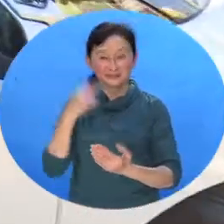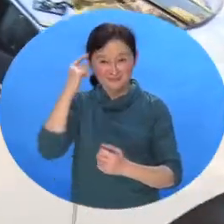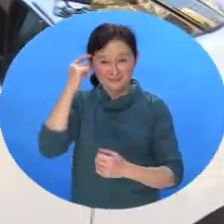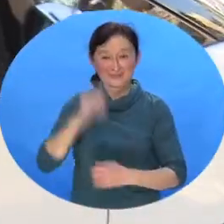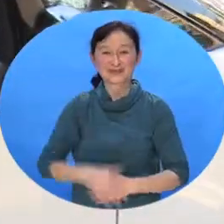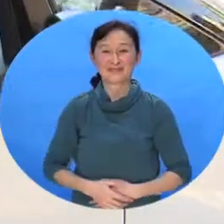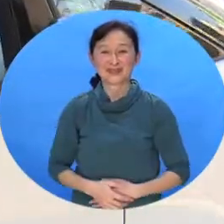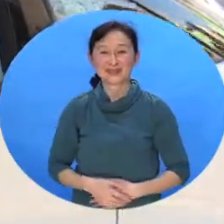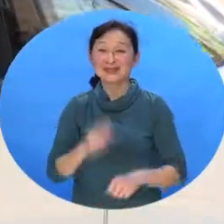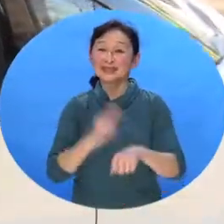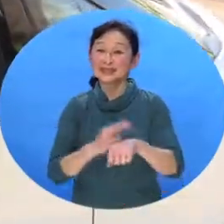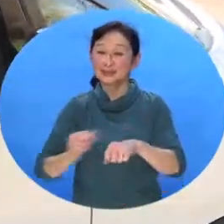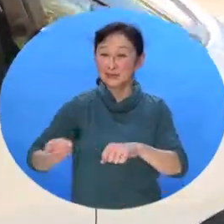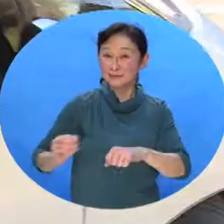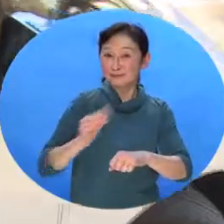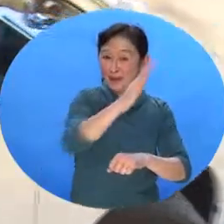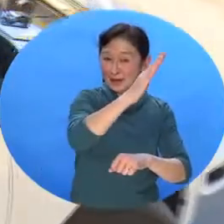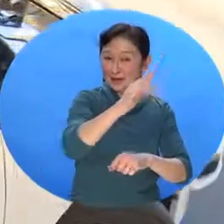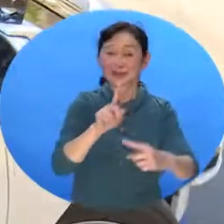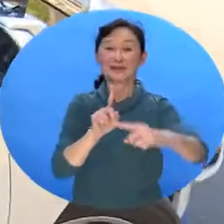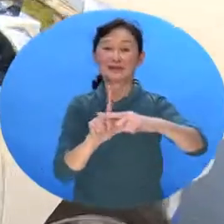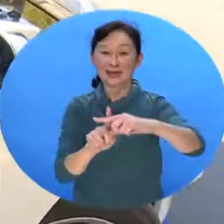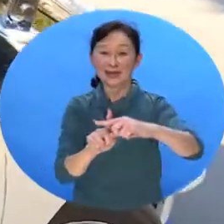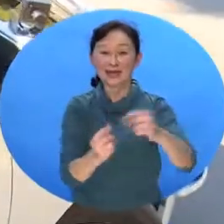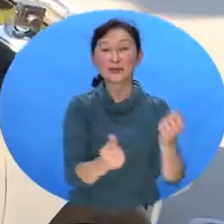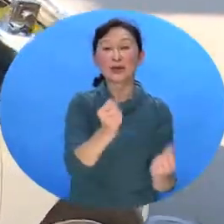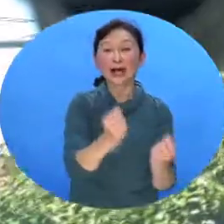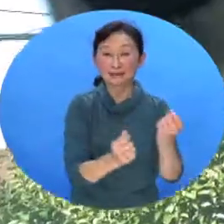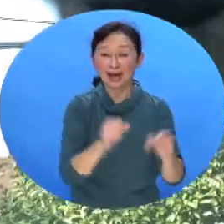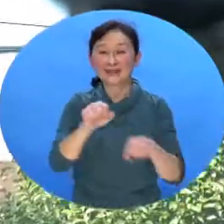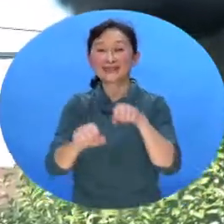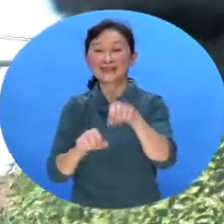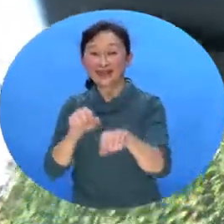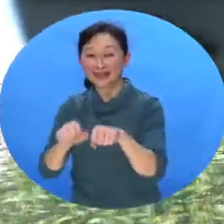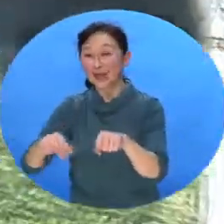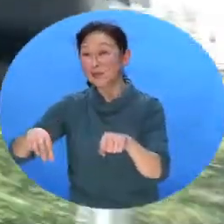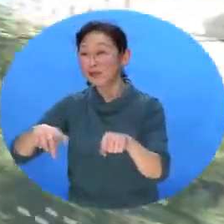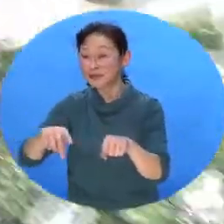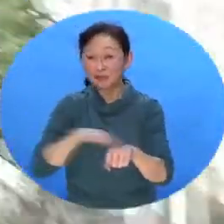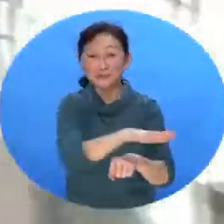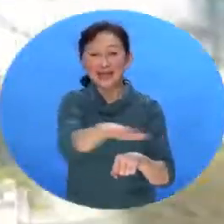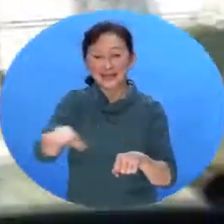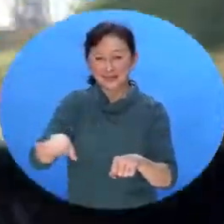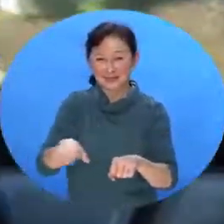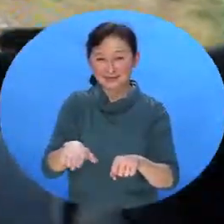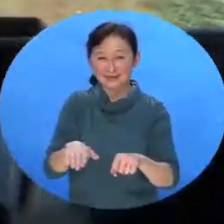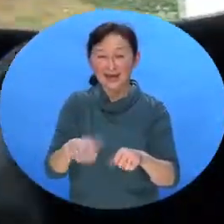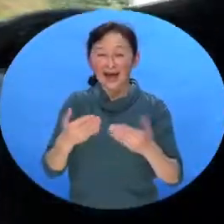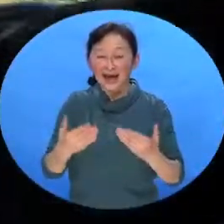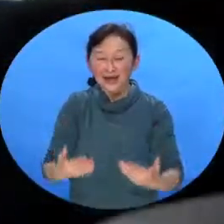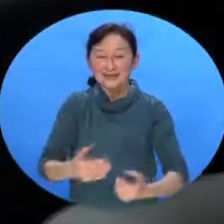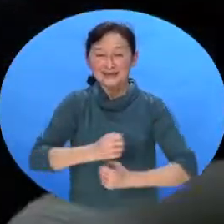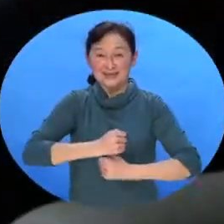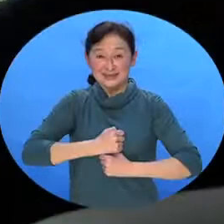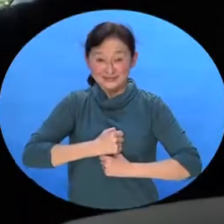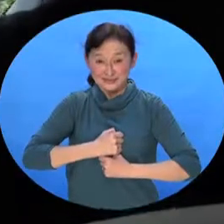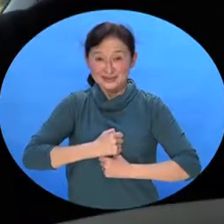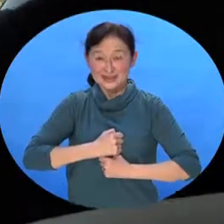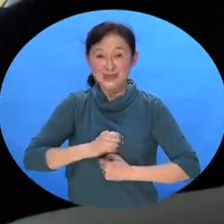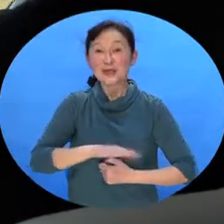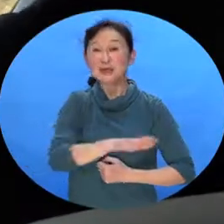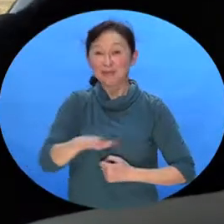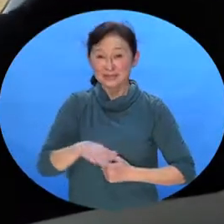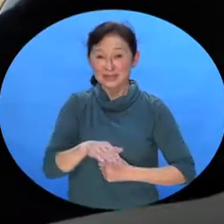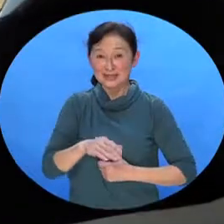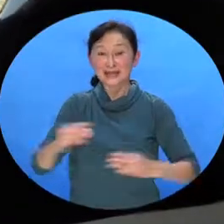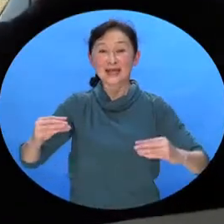ね。技術の革新に加えてドライバー、自転車、歩行者それぞれが交通安全への意識を高め、